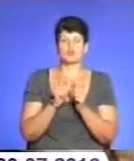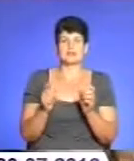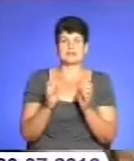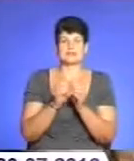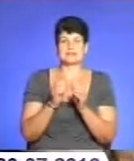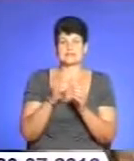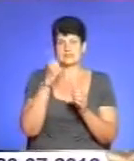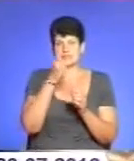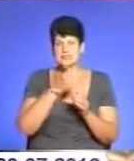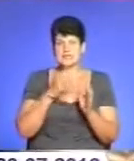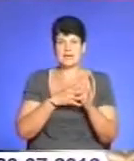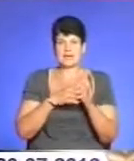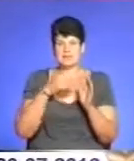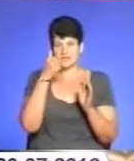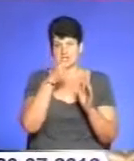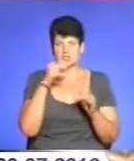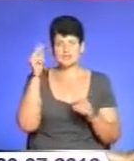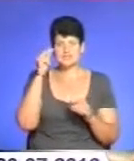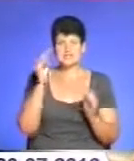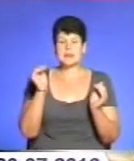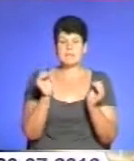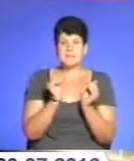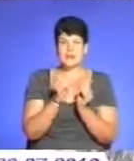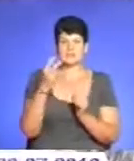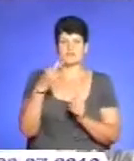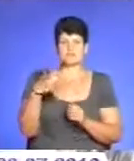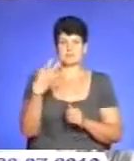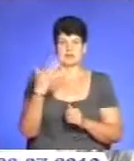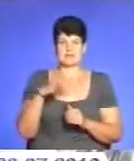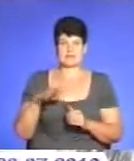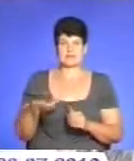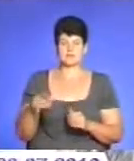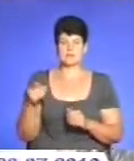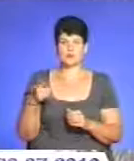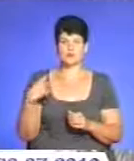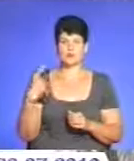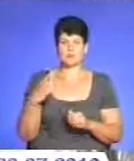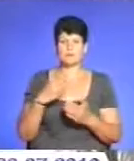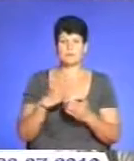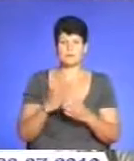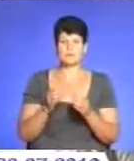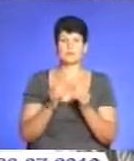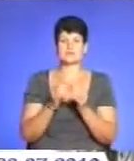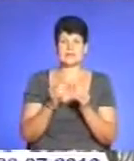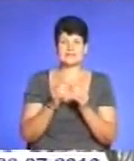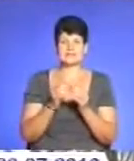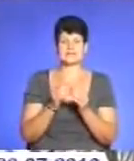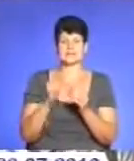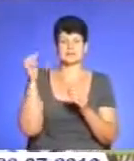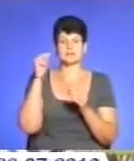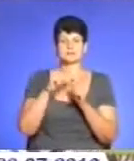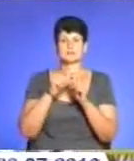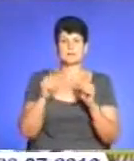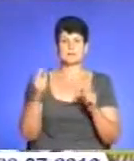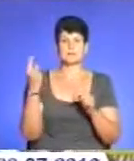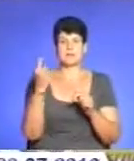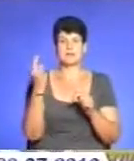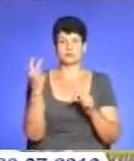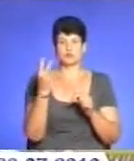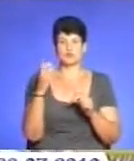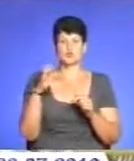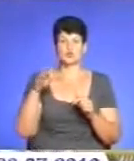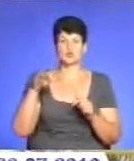яких навчається менше 25 учнів. У Тернопільській області ми маємо 10 навчальних закладів перших, других